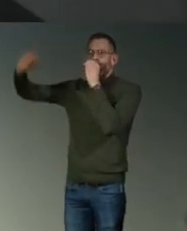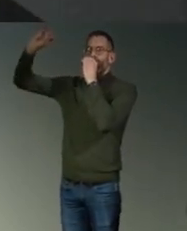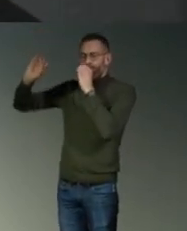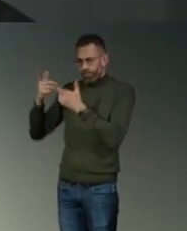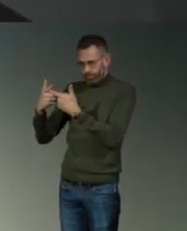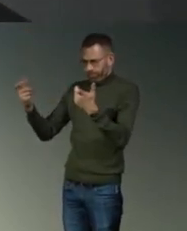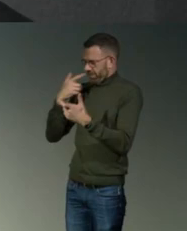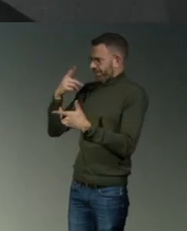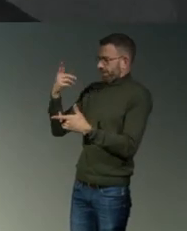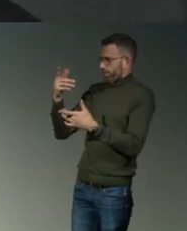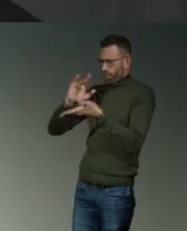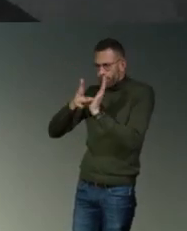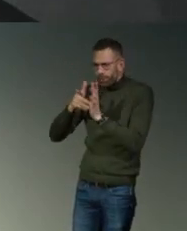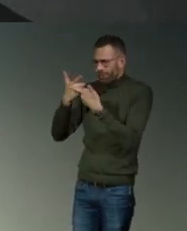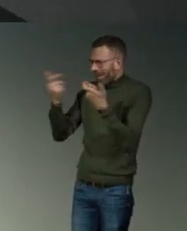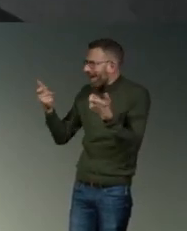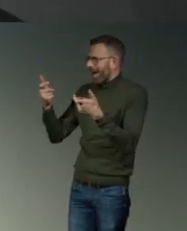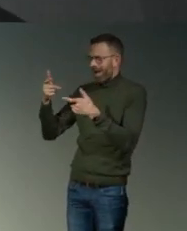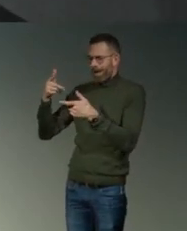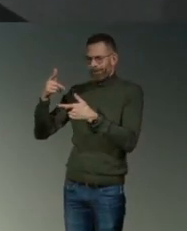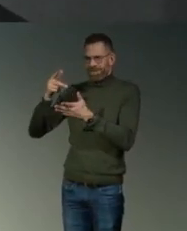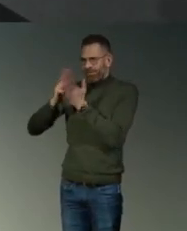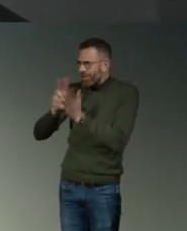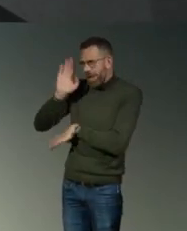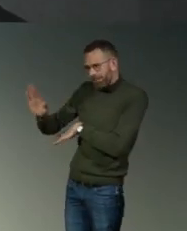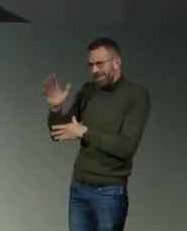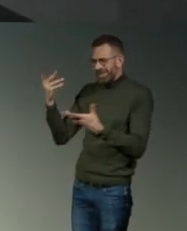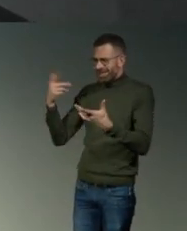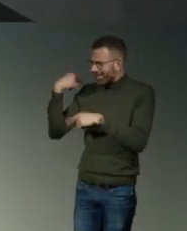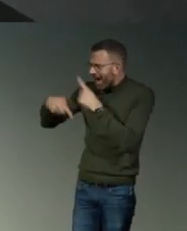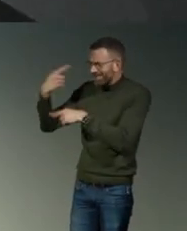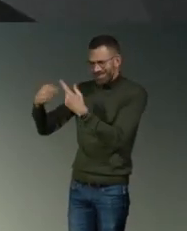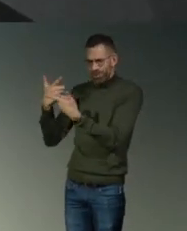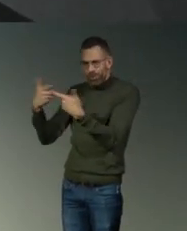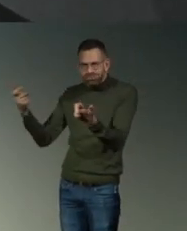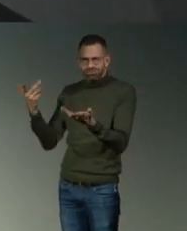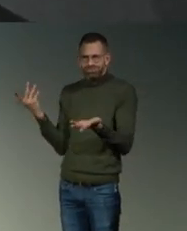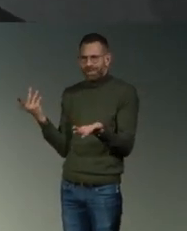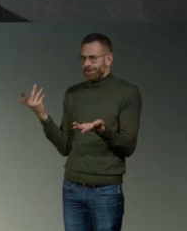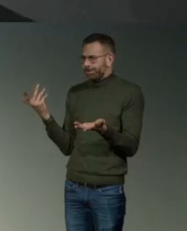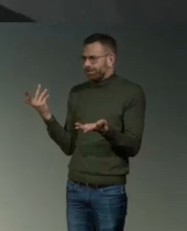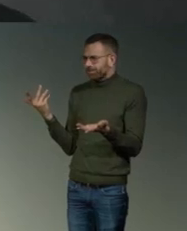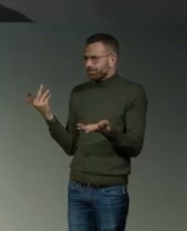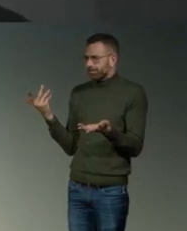un décorum et tout un vocabulaire sur la vénerie. Enfin, on est vraiment dans quelque chose